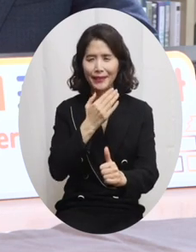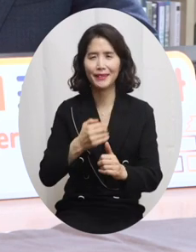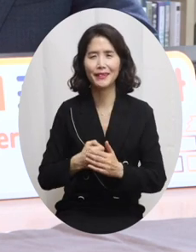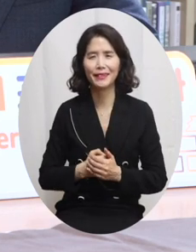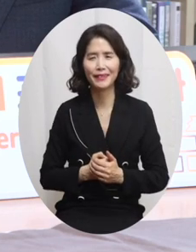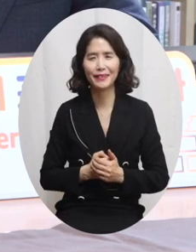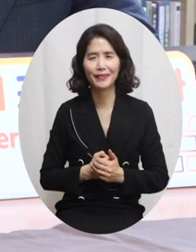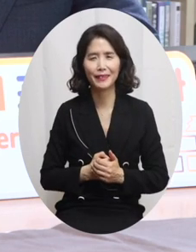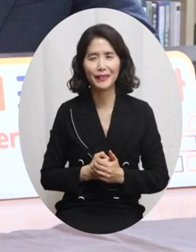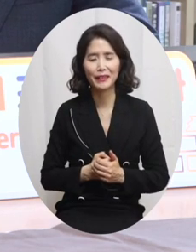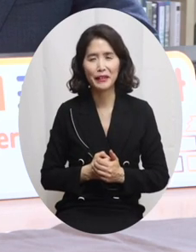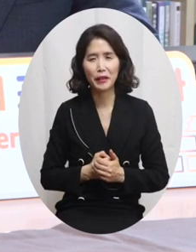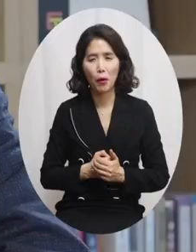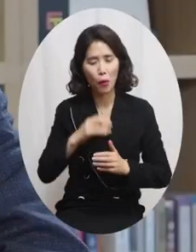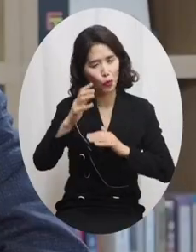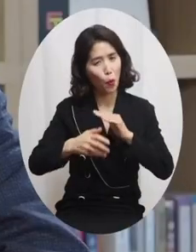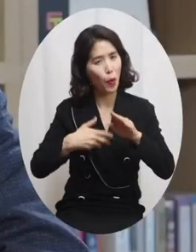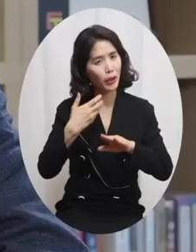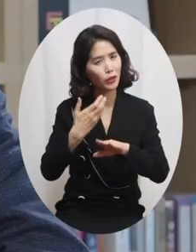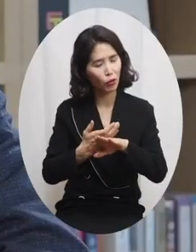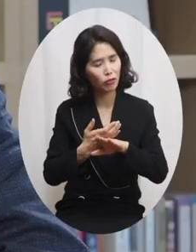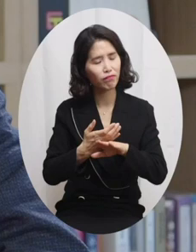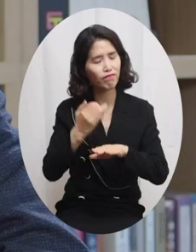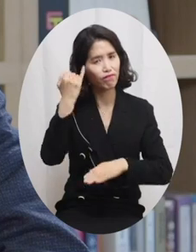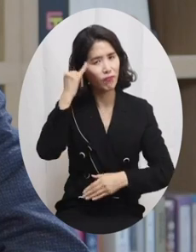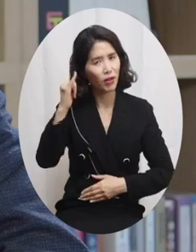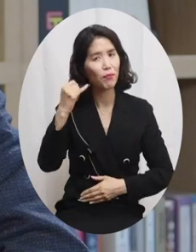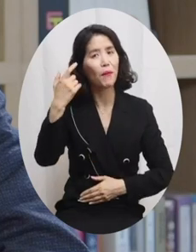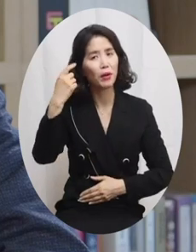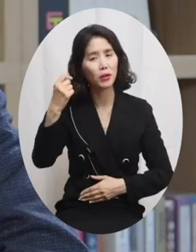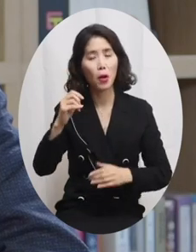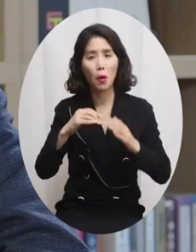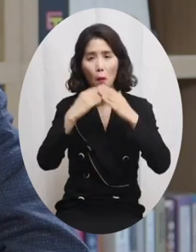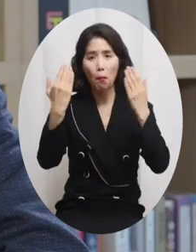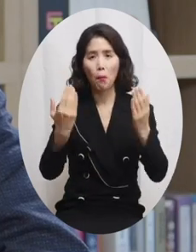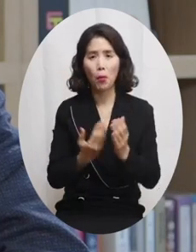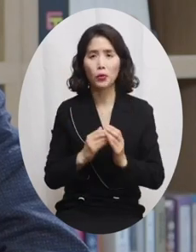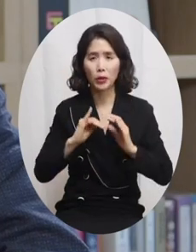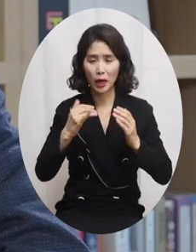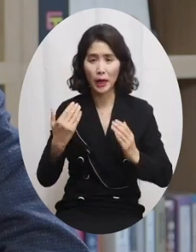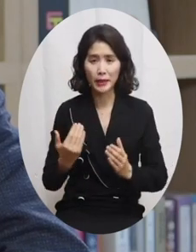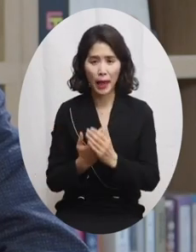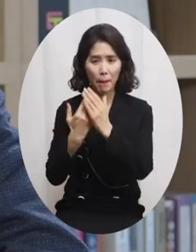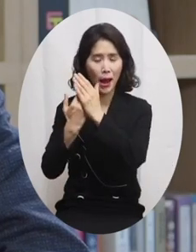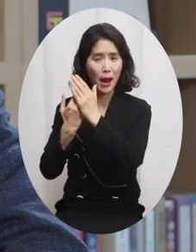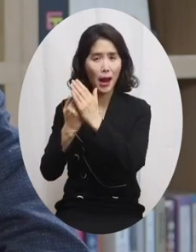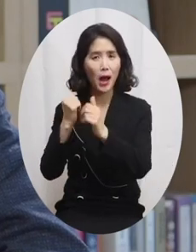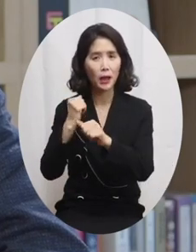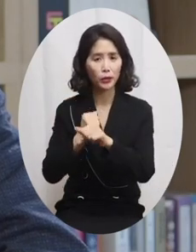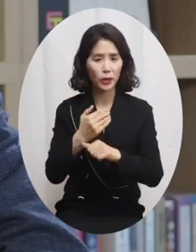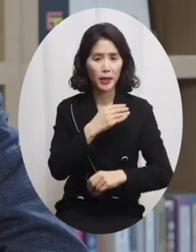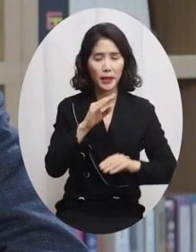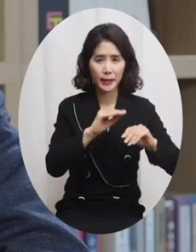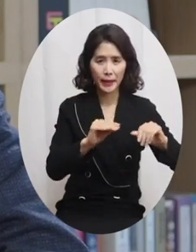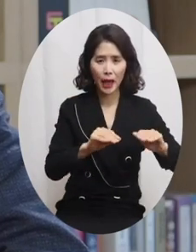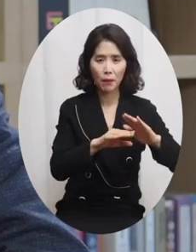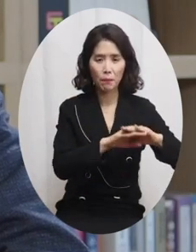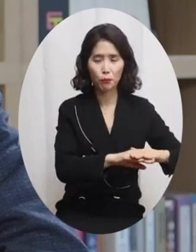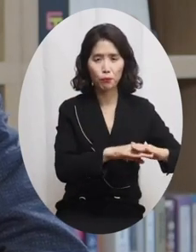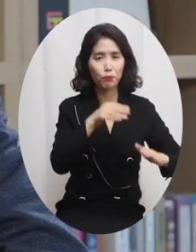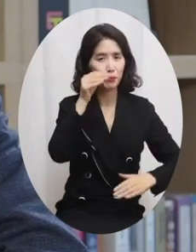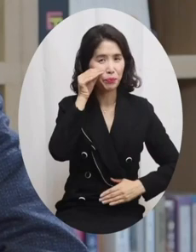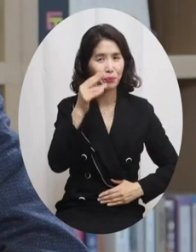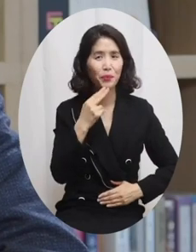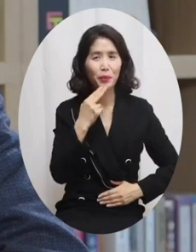그 뭐야 획기적으로 보고 모든 나라가 개발을 하려고 하지 여유 있게 땅을 남겨놓으려고